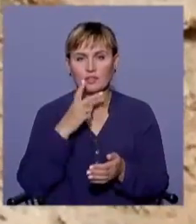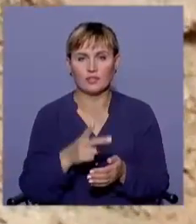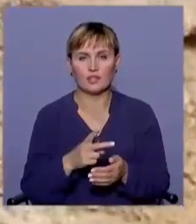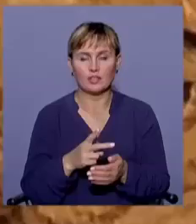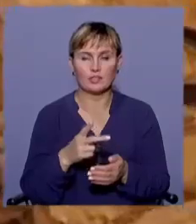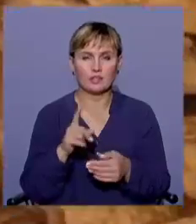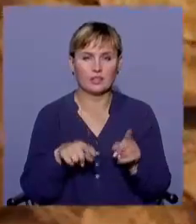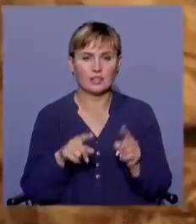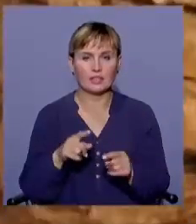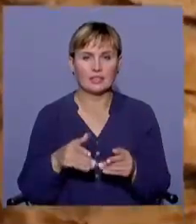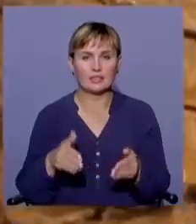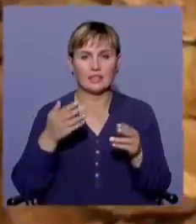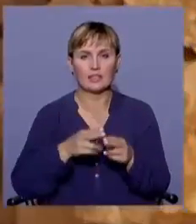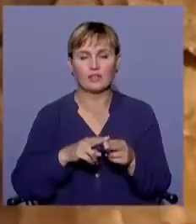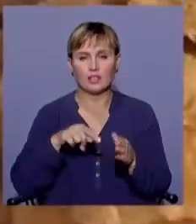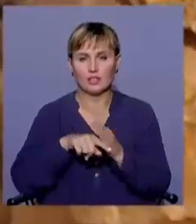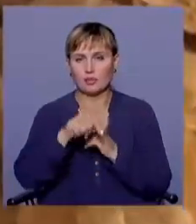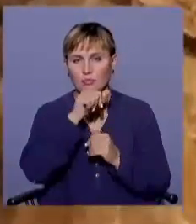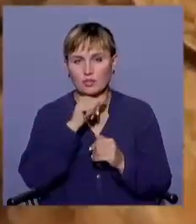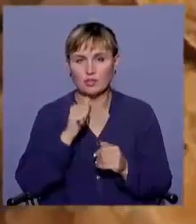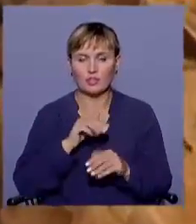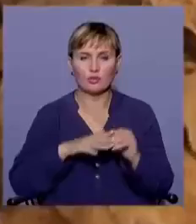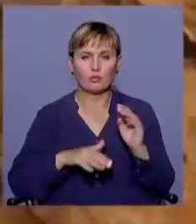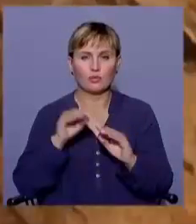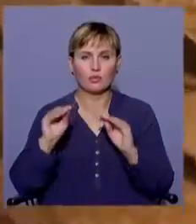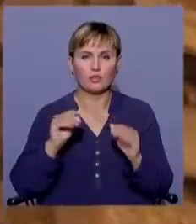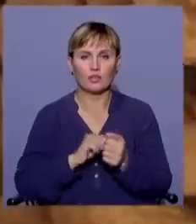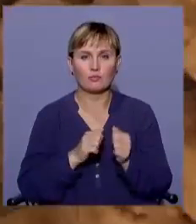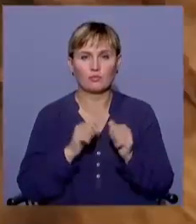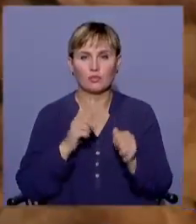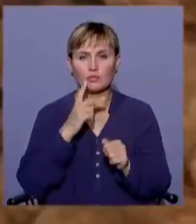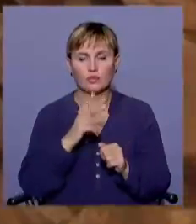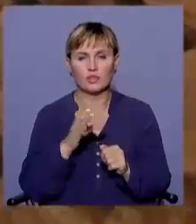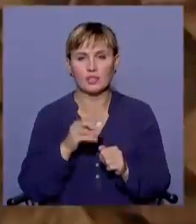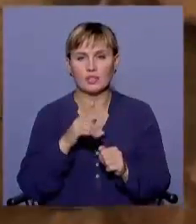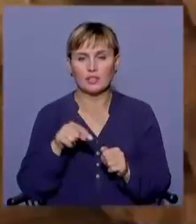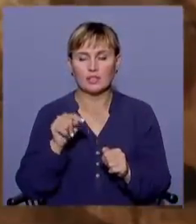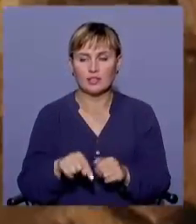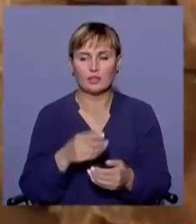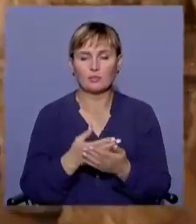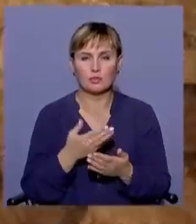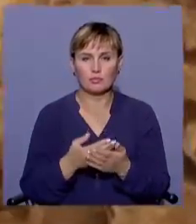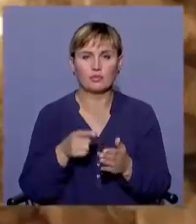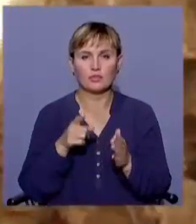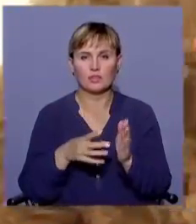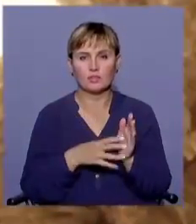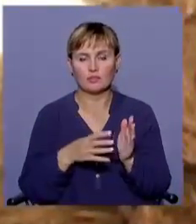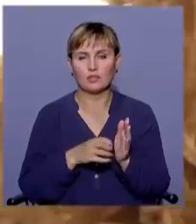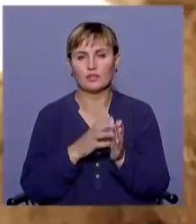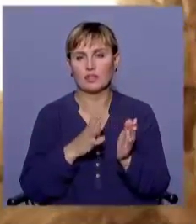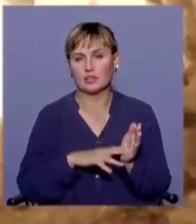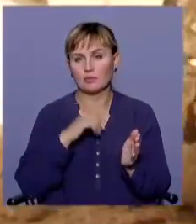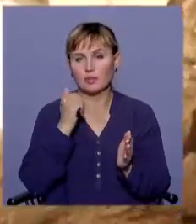невооруженным взглядом. Стены в этой пещере выложены вручную. На камнях можно увидеть следы от пуль. Здесь, предположительно, в 1919